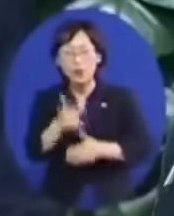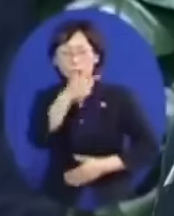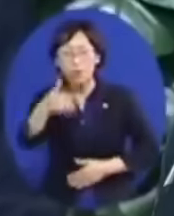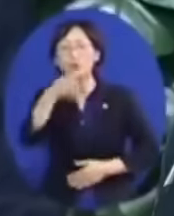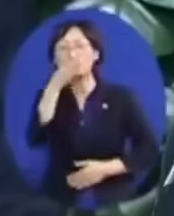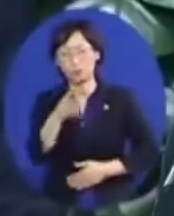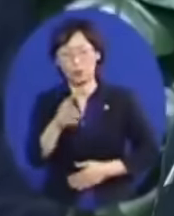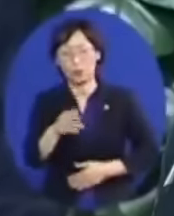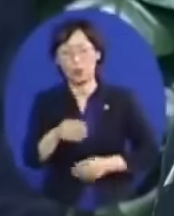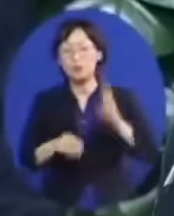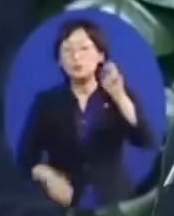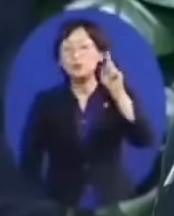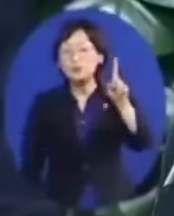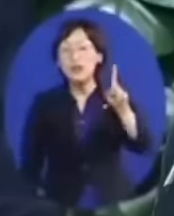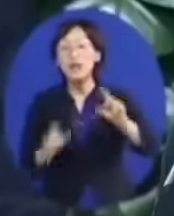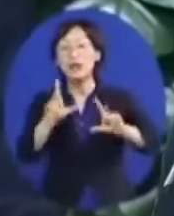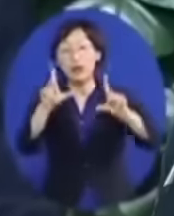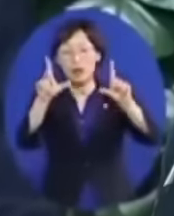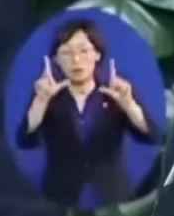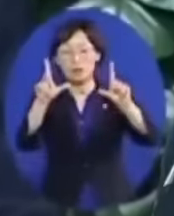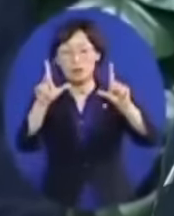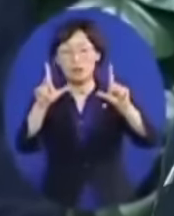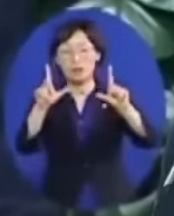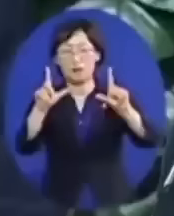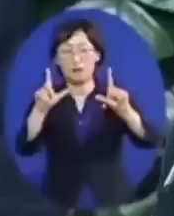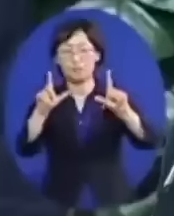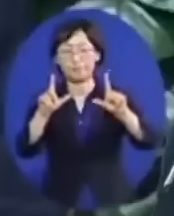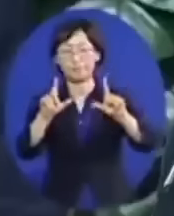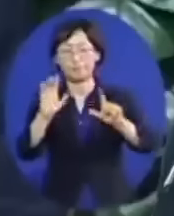힘들지요. 20하루째